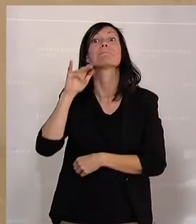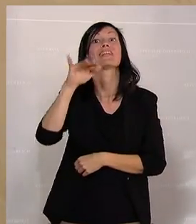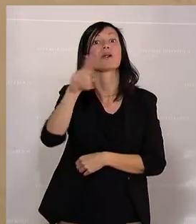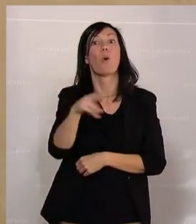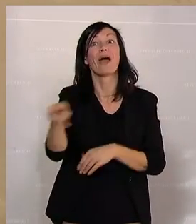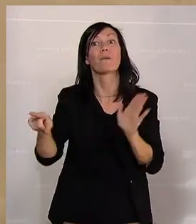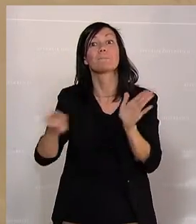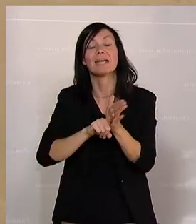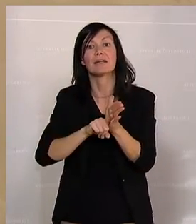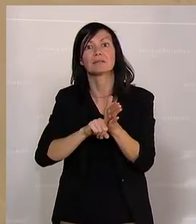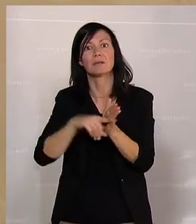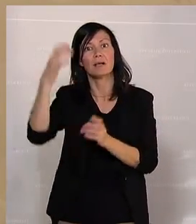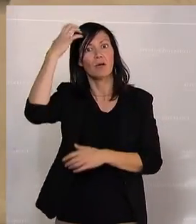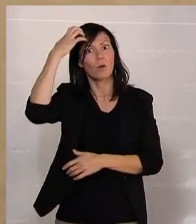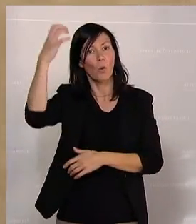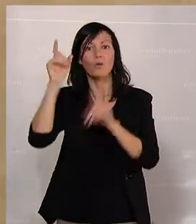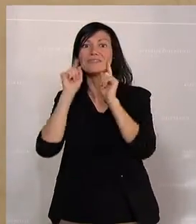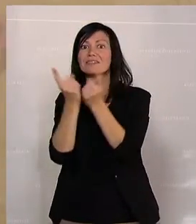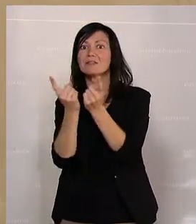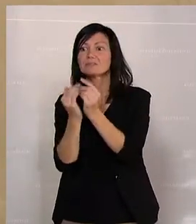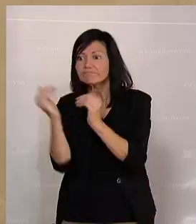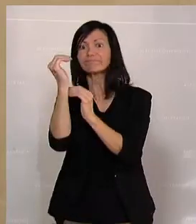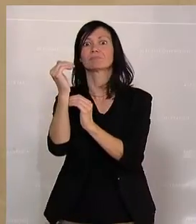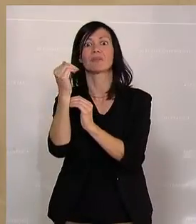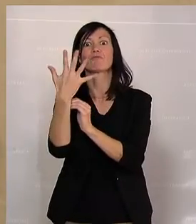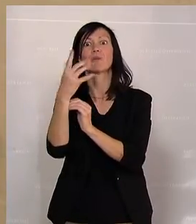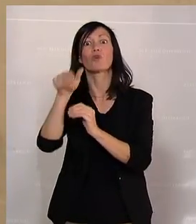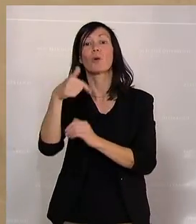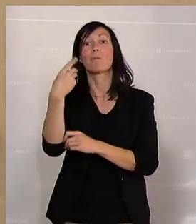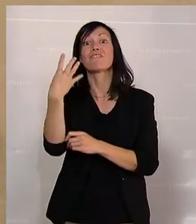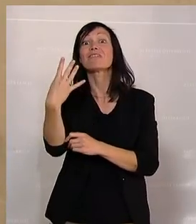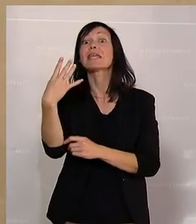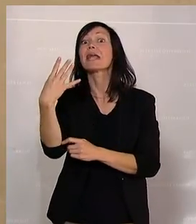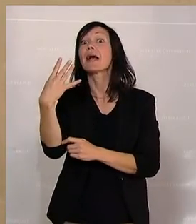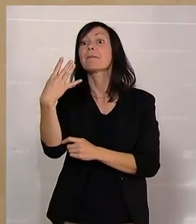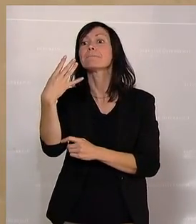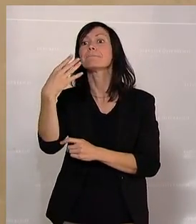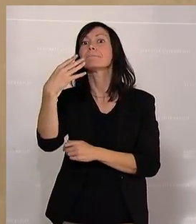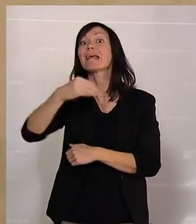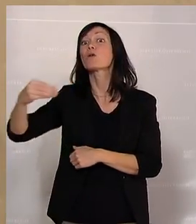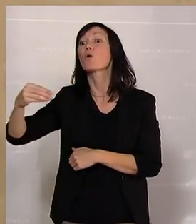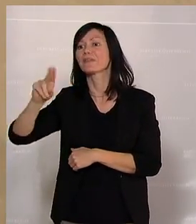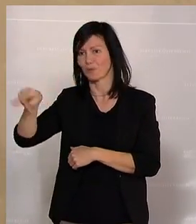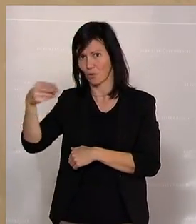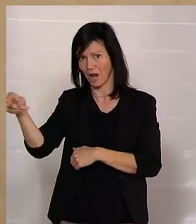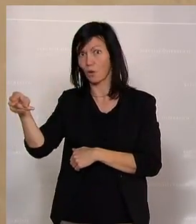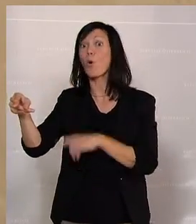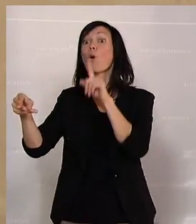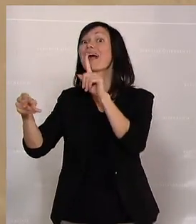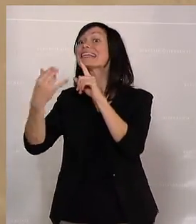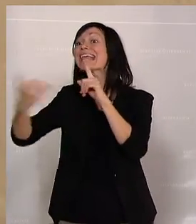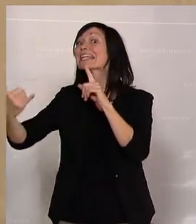macht, bekommt die Kronenzeitung 5,4 Millionen Euro pro Quartal. 20